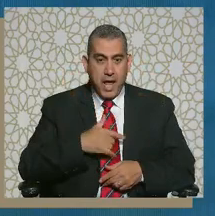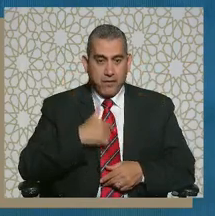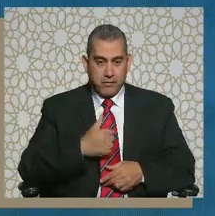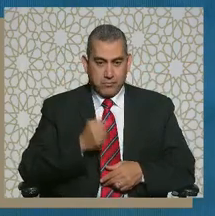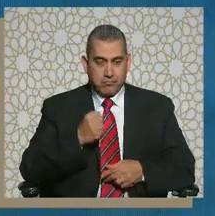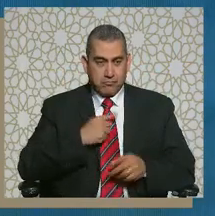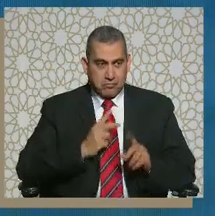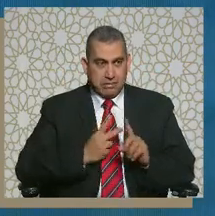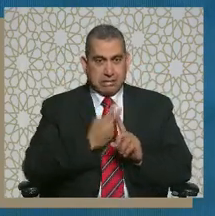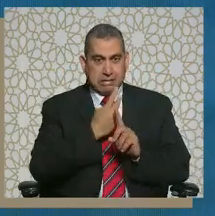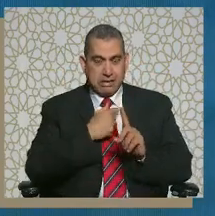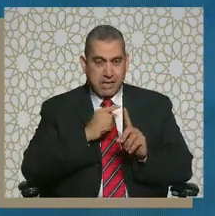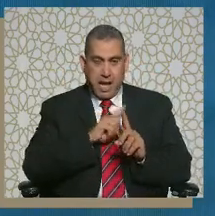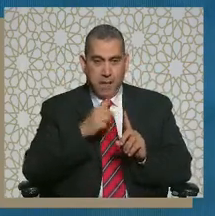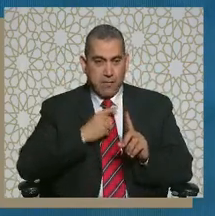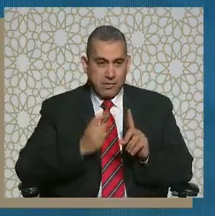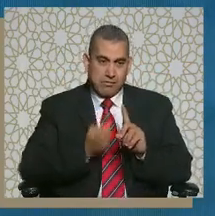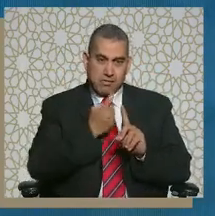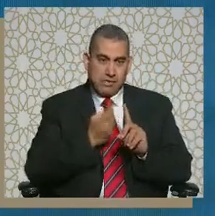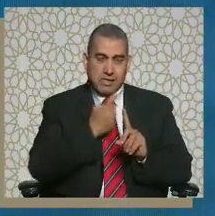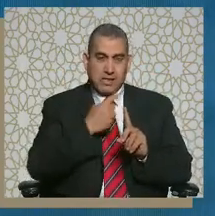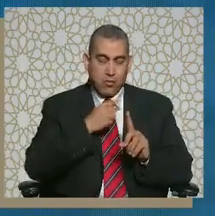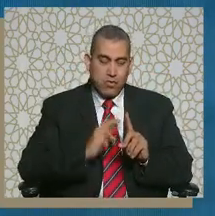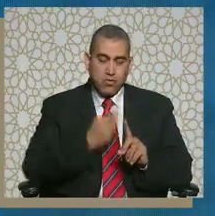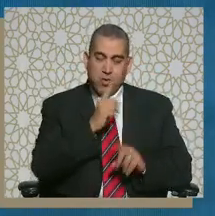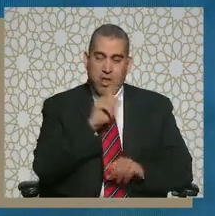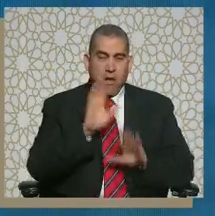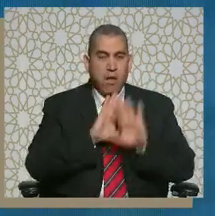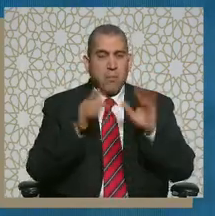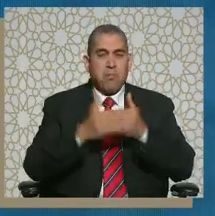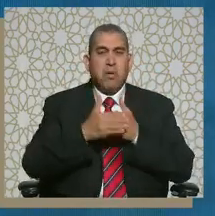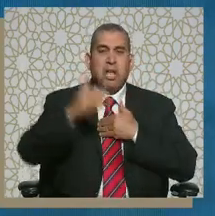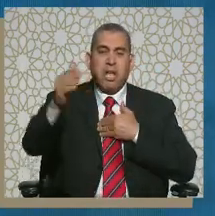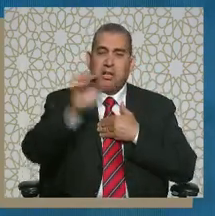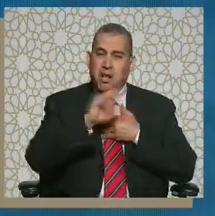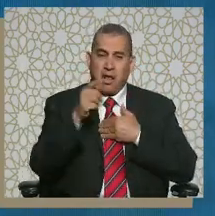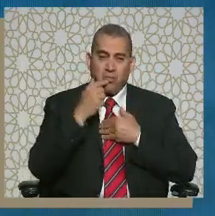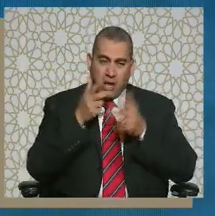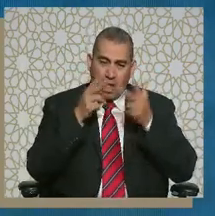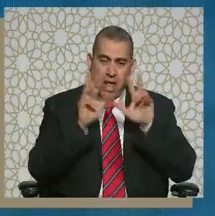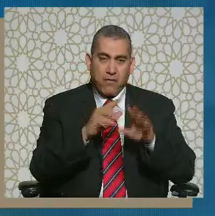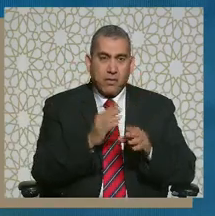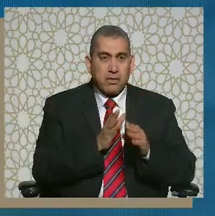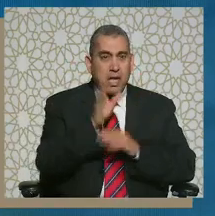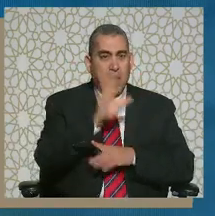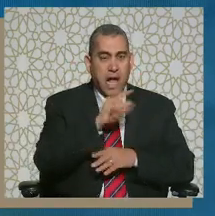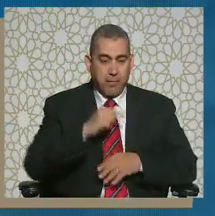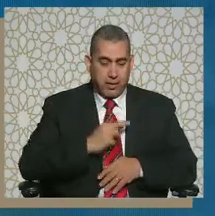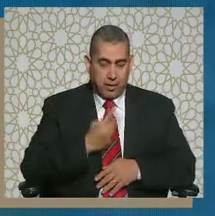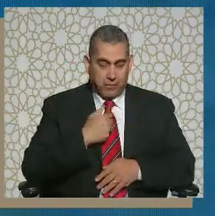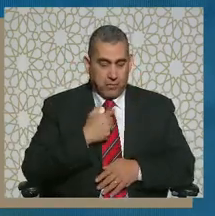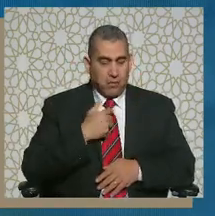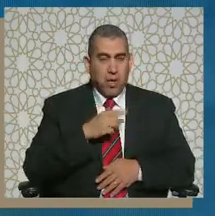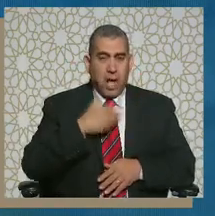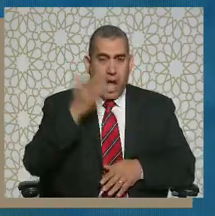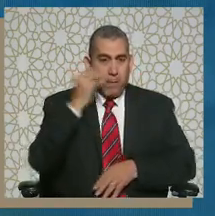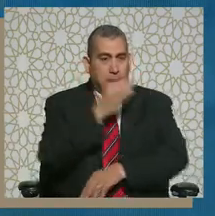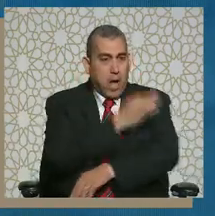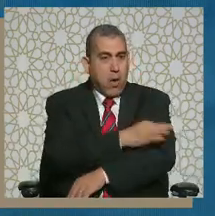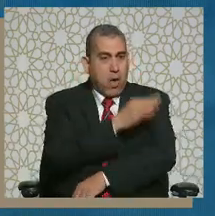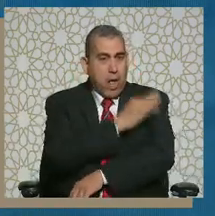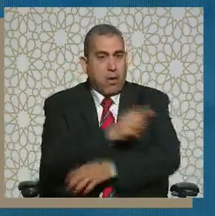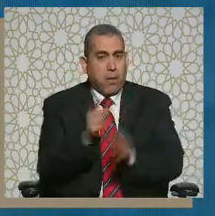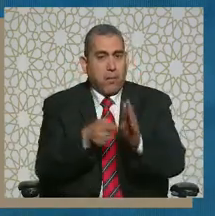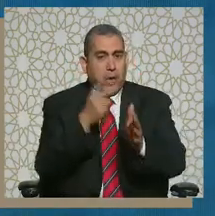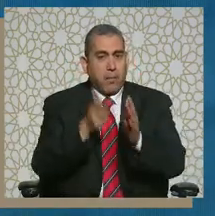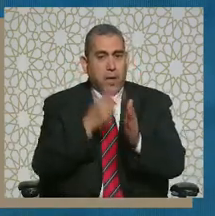عشان هي مش هتقول لك ما تتغير هي بتقول لك ان ده حاجه بعيده قوي مش ممكن نوصل لها ياما حاولت وما قدرتش انت